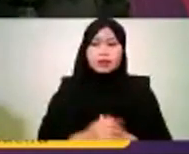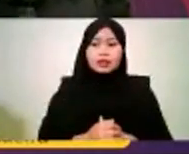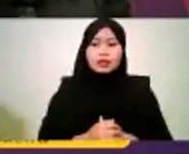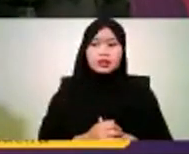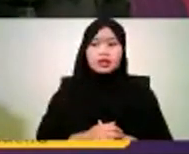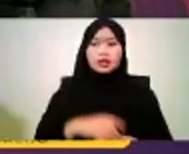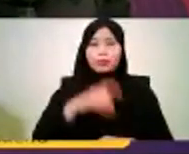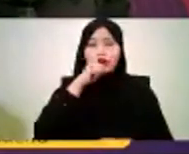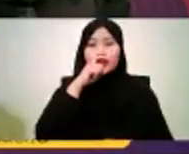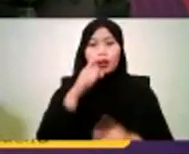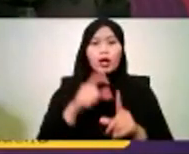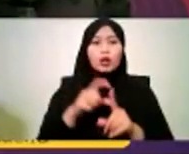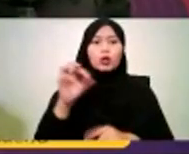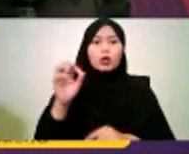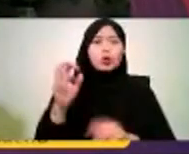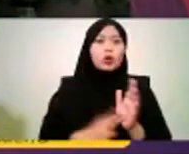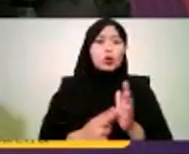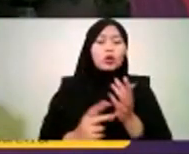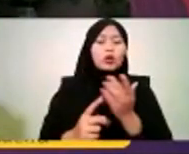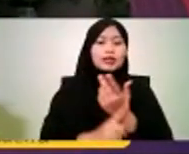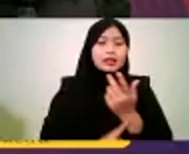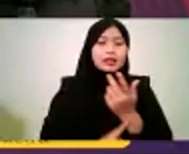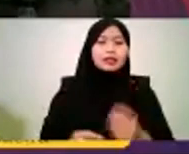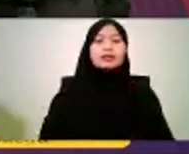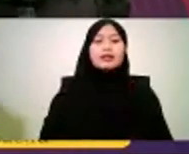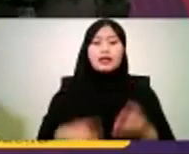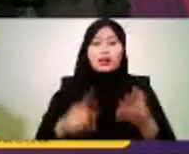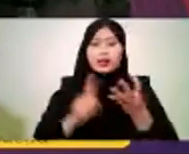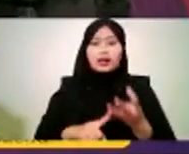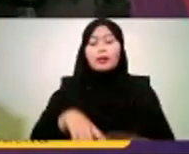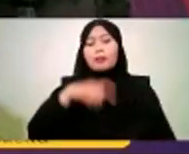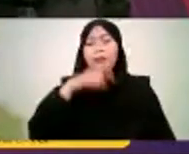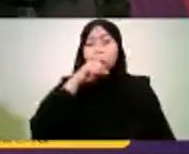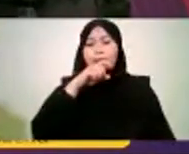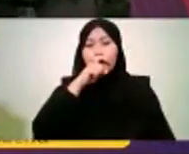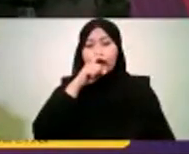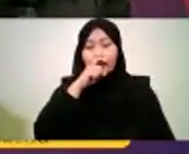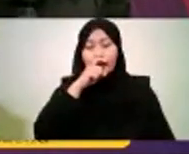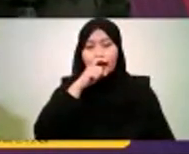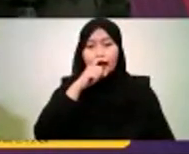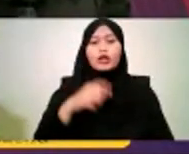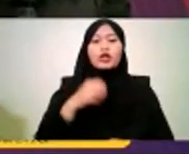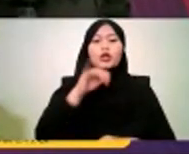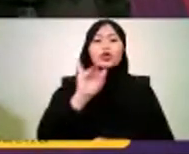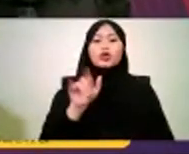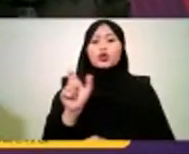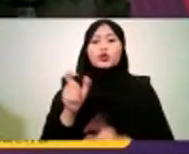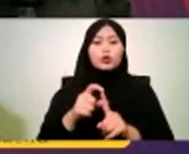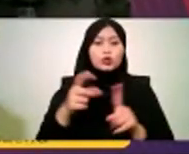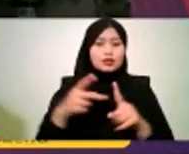primanto Jono SMM Bapak Insinyur Yudha Agung MSC PHD